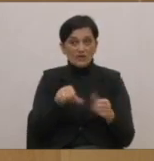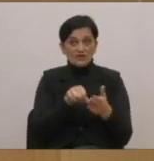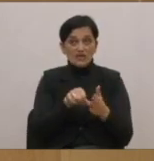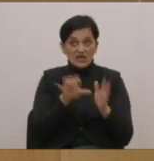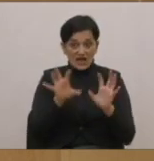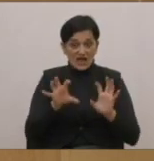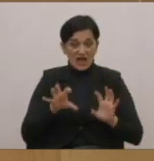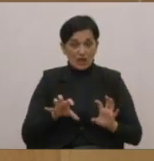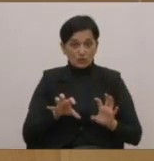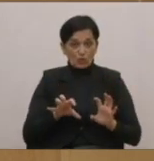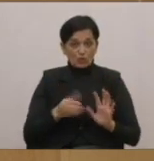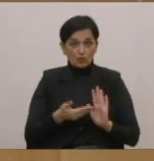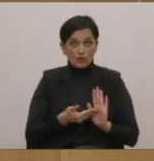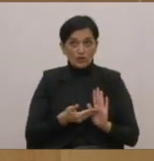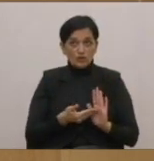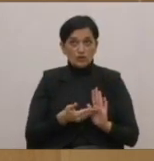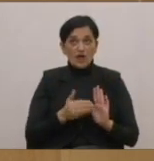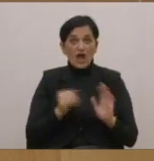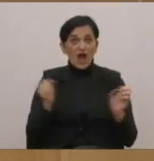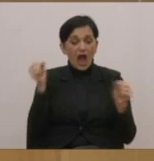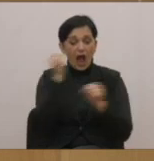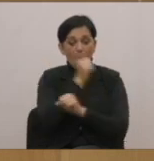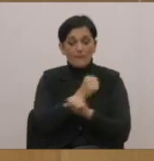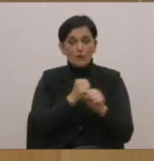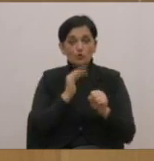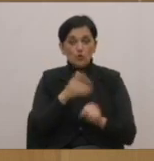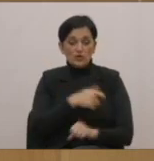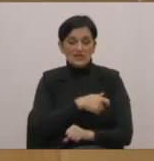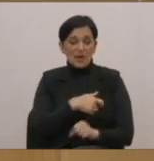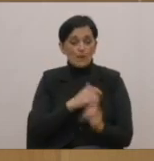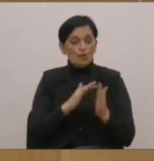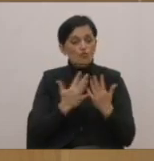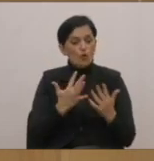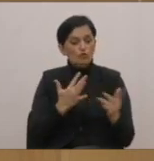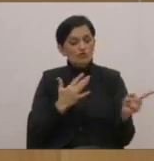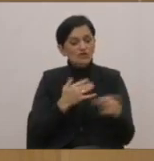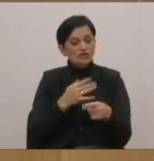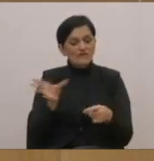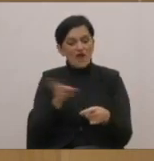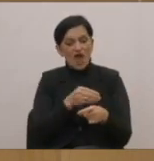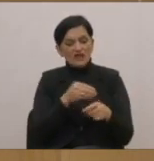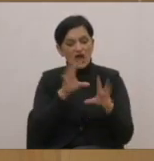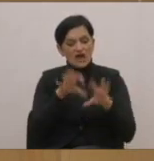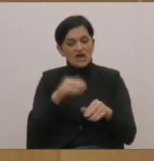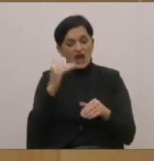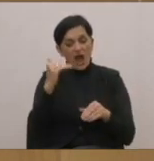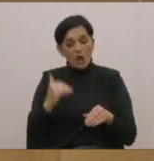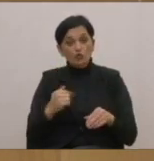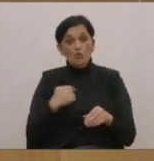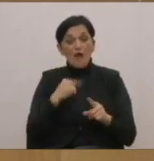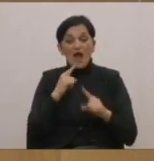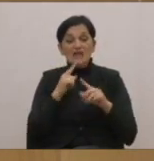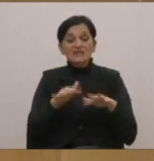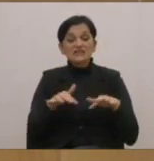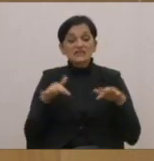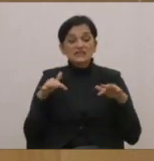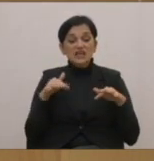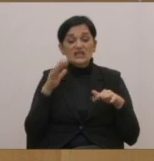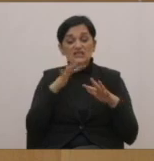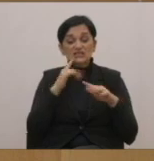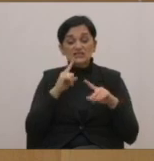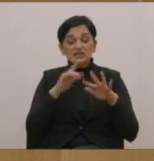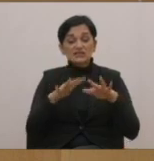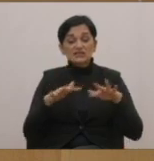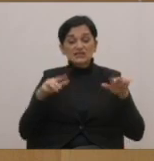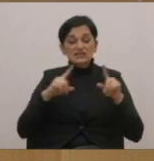canonit. Da, ubrau, da, absurd, e ikneva, debutat, smosho, cu ala canonit, sode, magra, me, akimito, ziua, da, sesi, sarsi, mașin, gomariu, sunt se